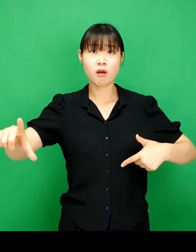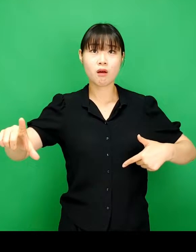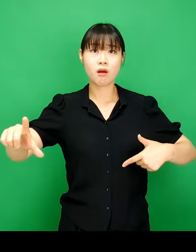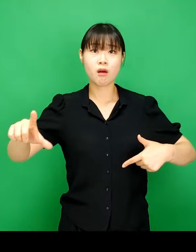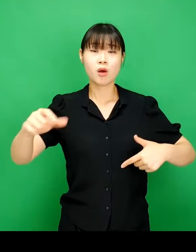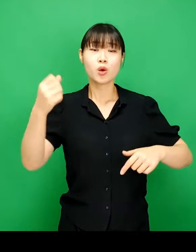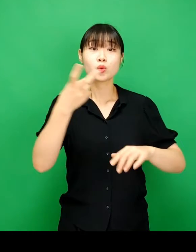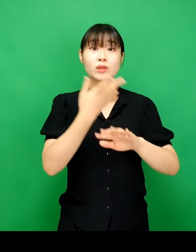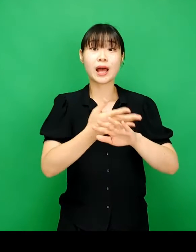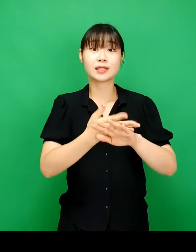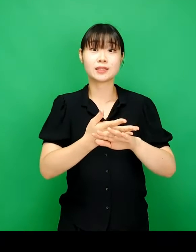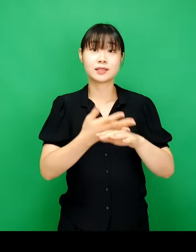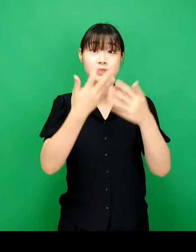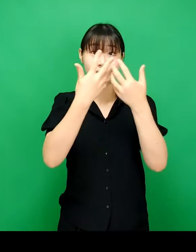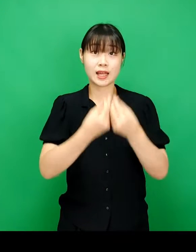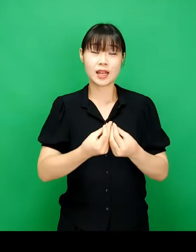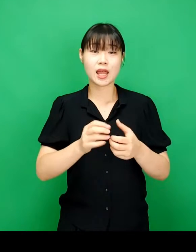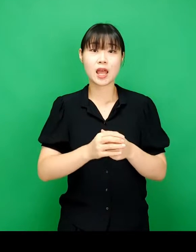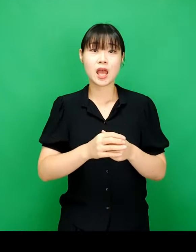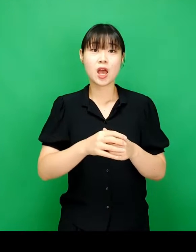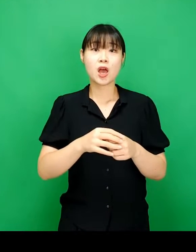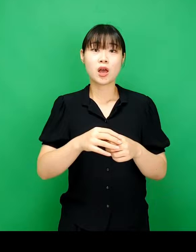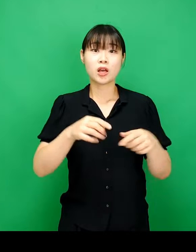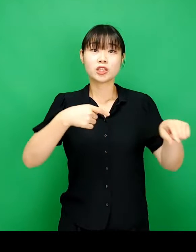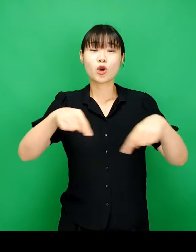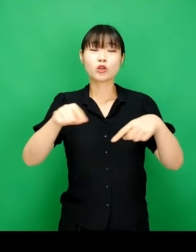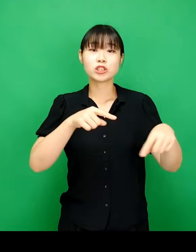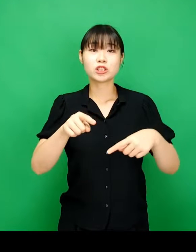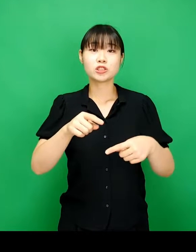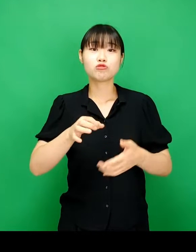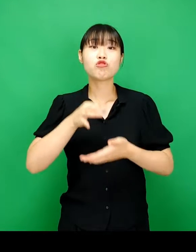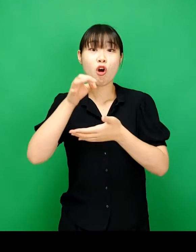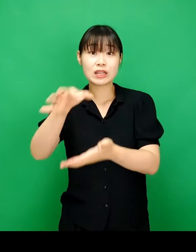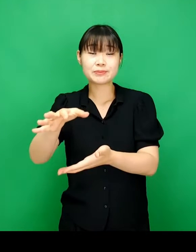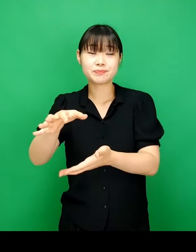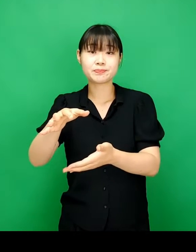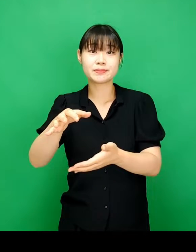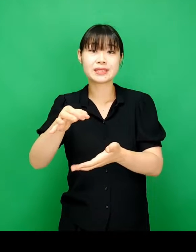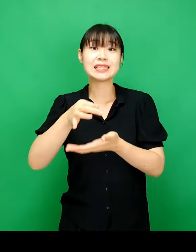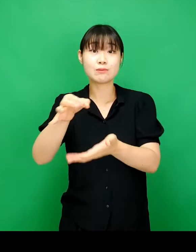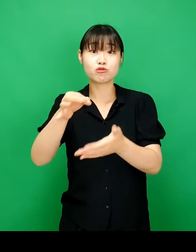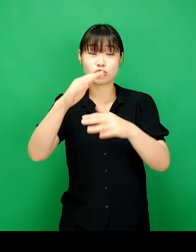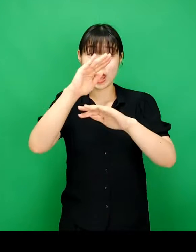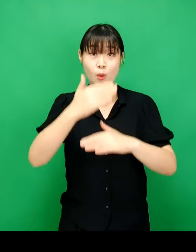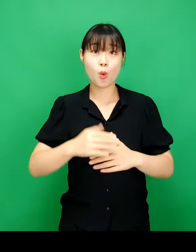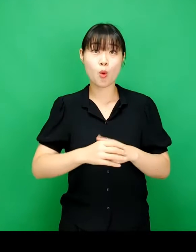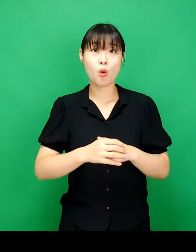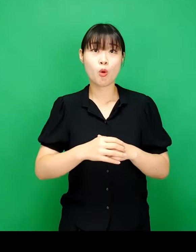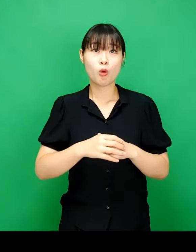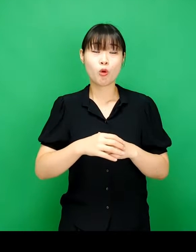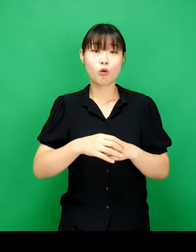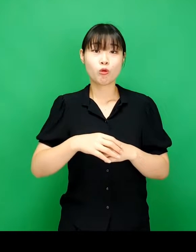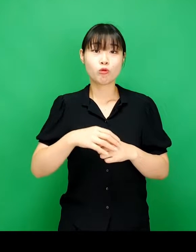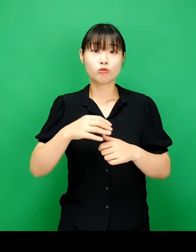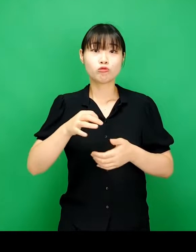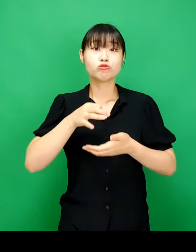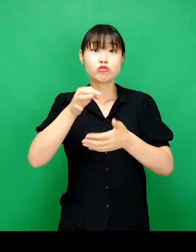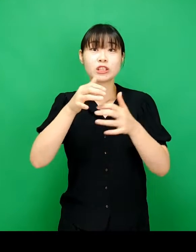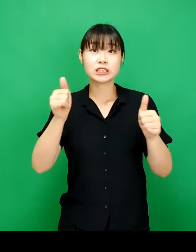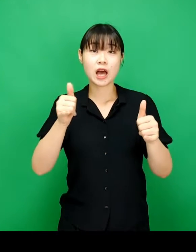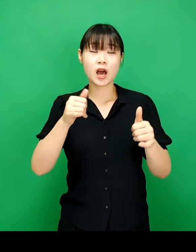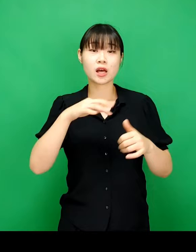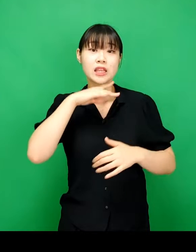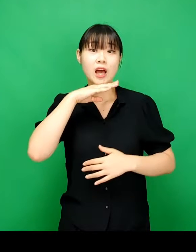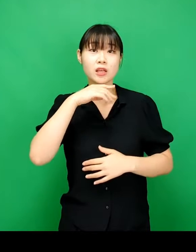액수와 다릅니다. 또 다른 사례입니다. 정치 후원금 기부 내역 자료입니다. 후원자의